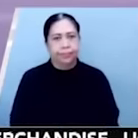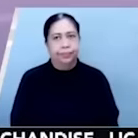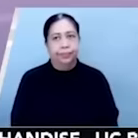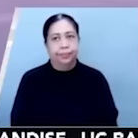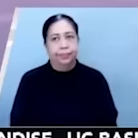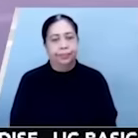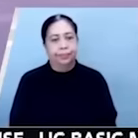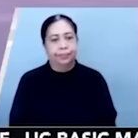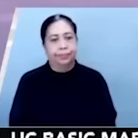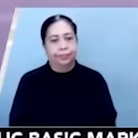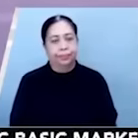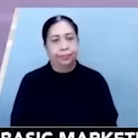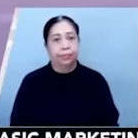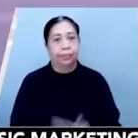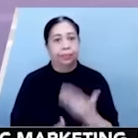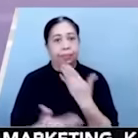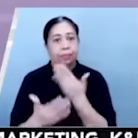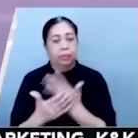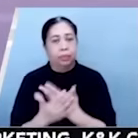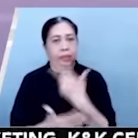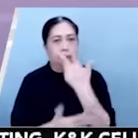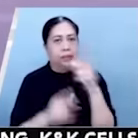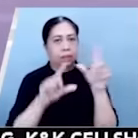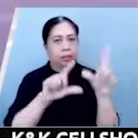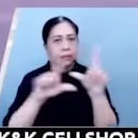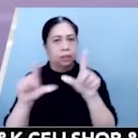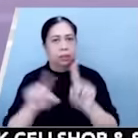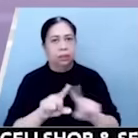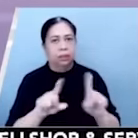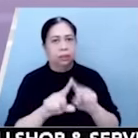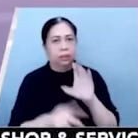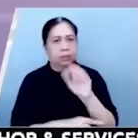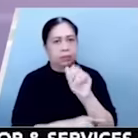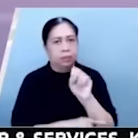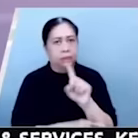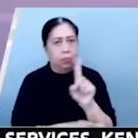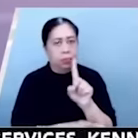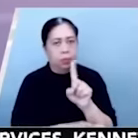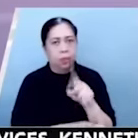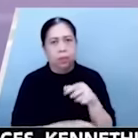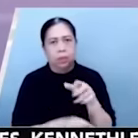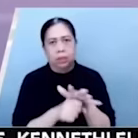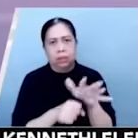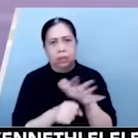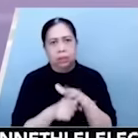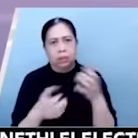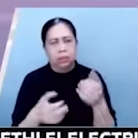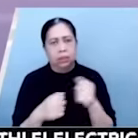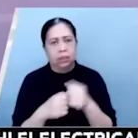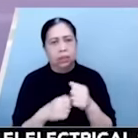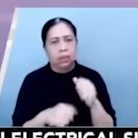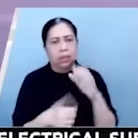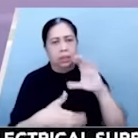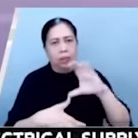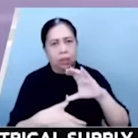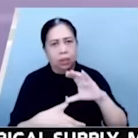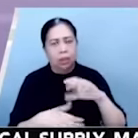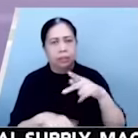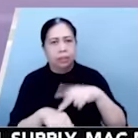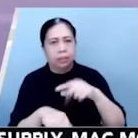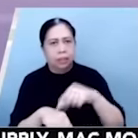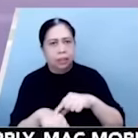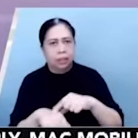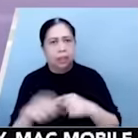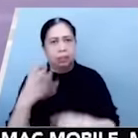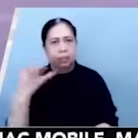kulungan ng bagsak ng tatlong wanted sa magkakahiwalay na kaso ng pang-aabuso sa Caloocan, Parañaque at Batangas. Nakatutok si